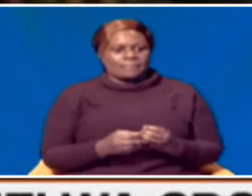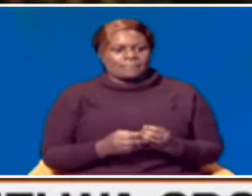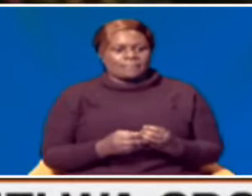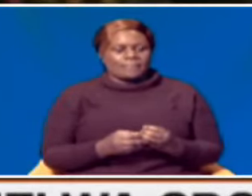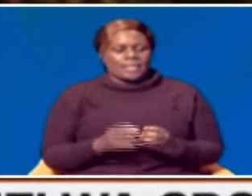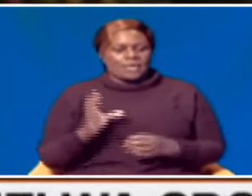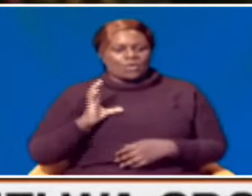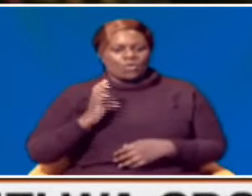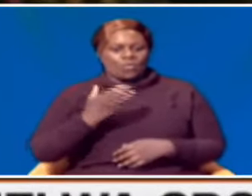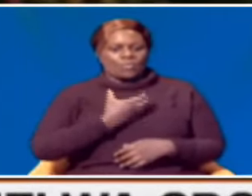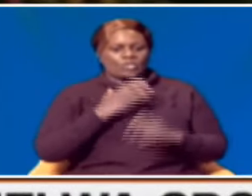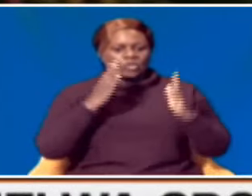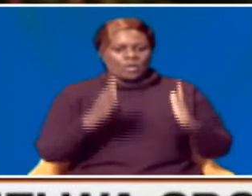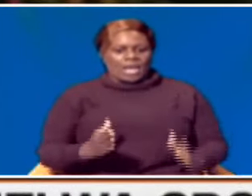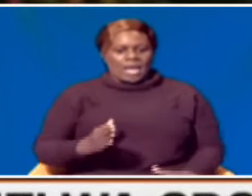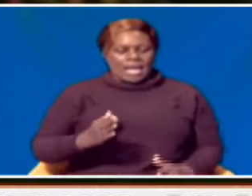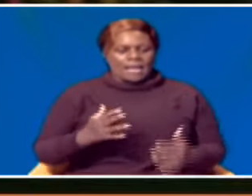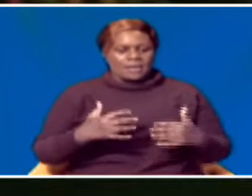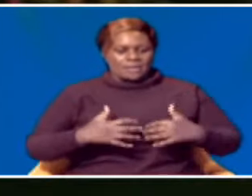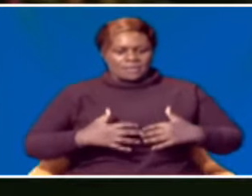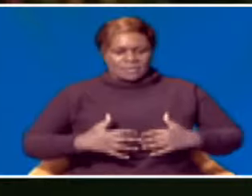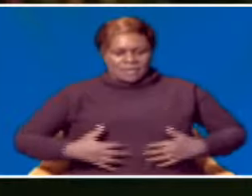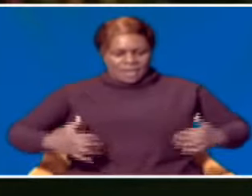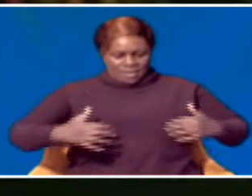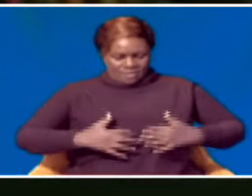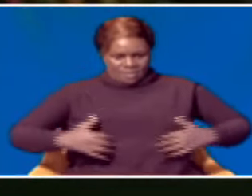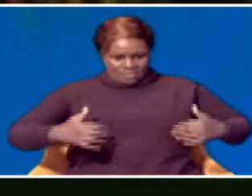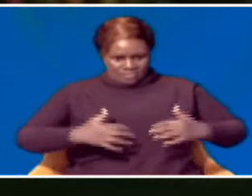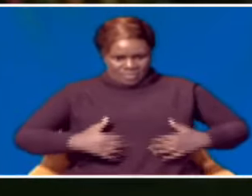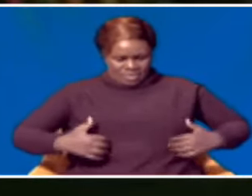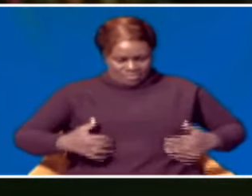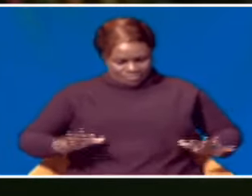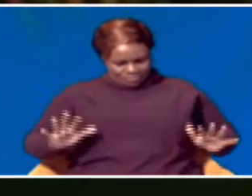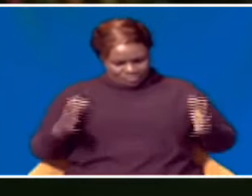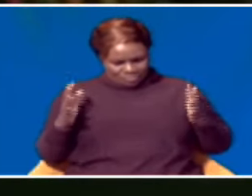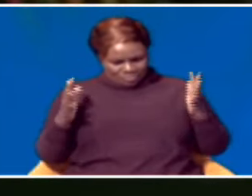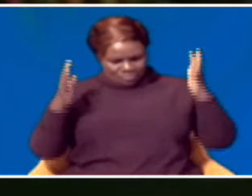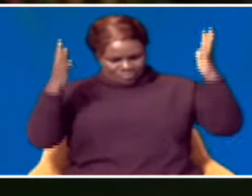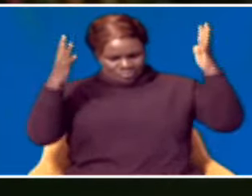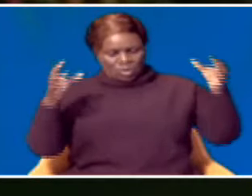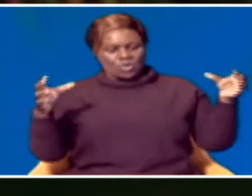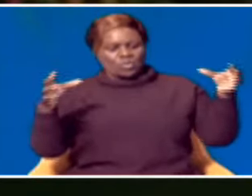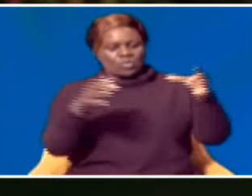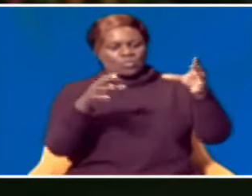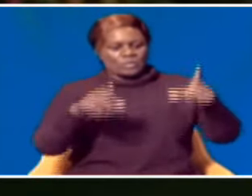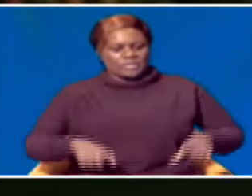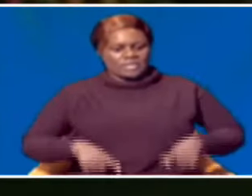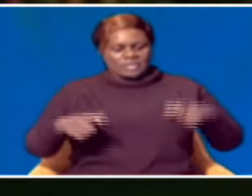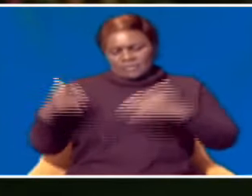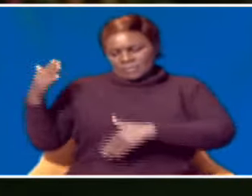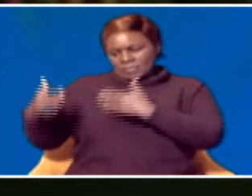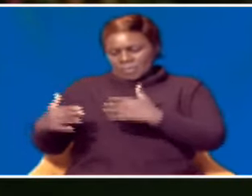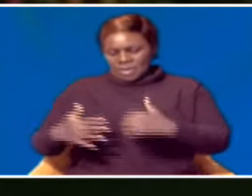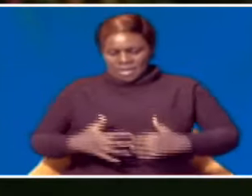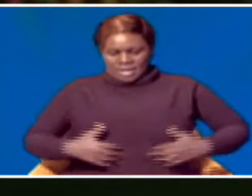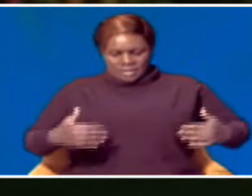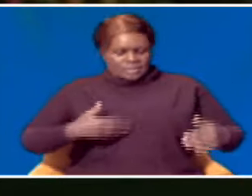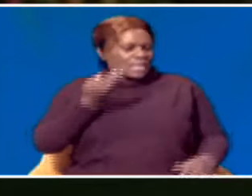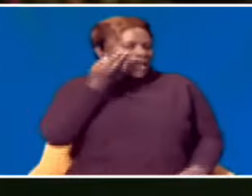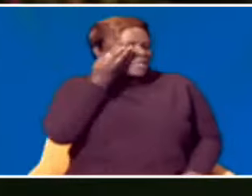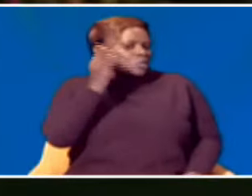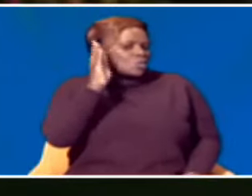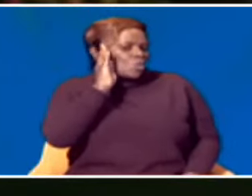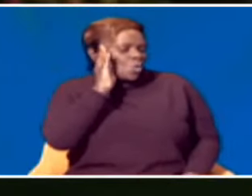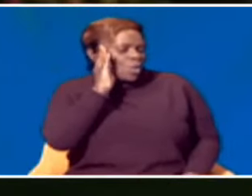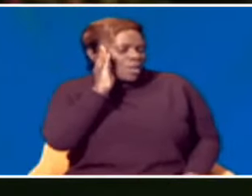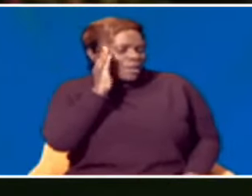Na kamishna wa kaunti ya Garissa Mohamed Mwabunzo amewapongeza wakazi wanaoishi kwenye mpaka wa Garissa na kaunti ya Isiolo kwa